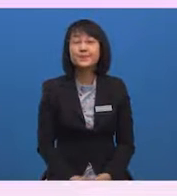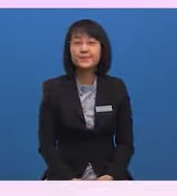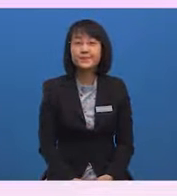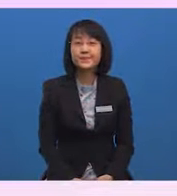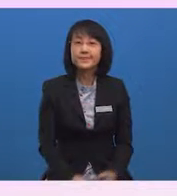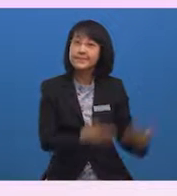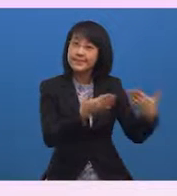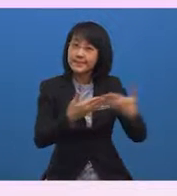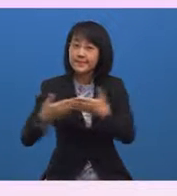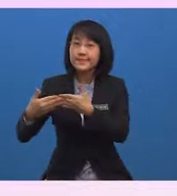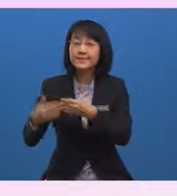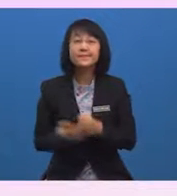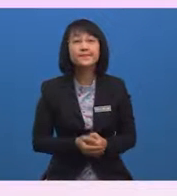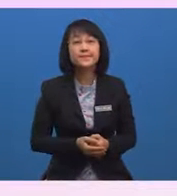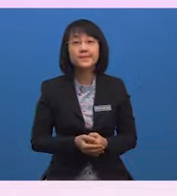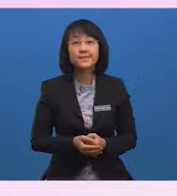Seterusnya,